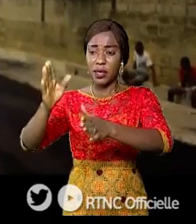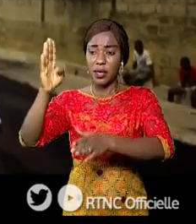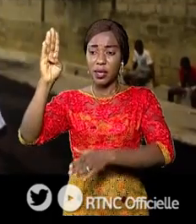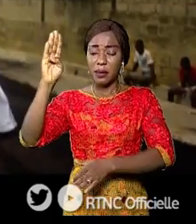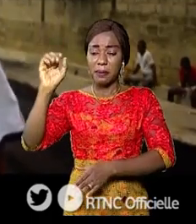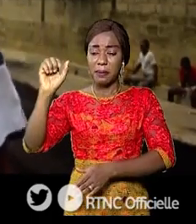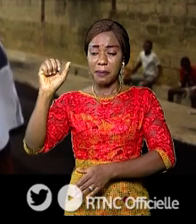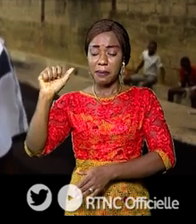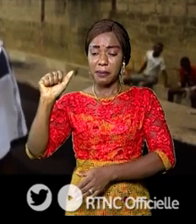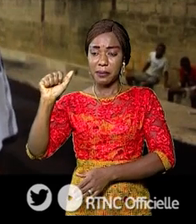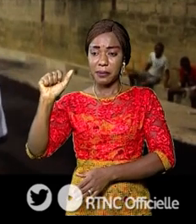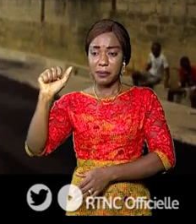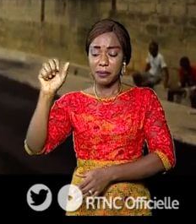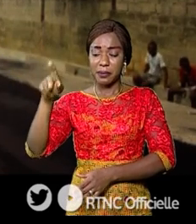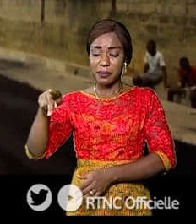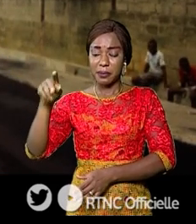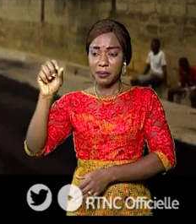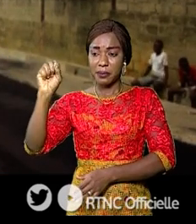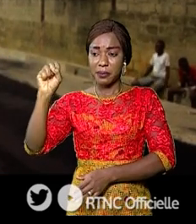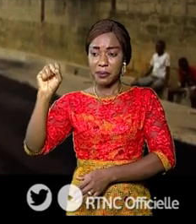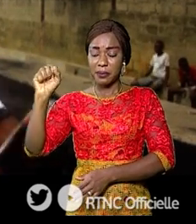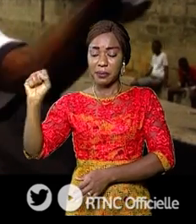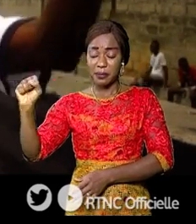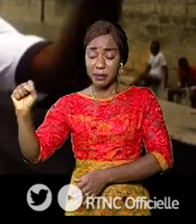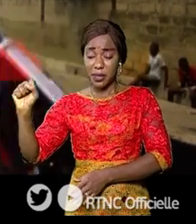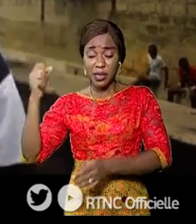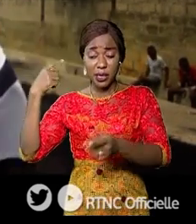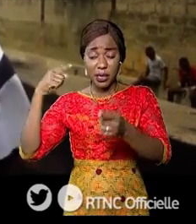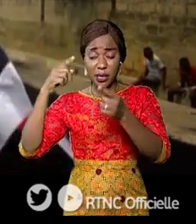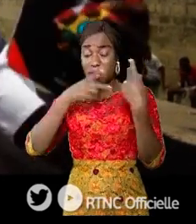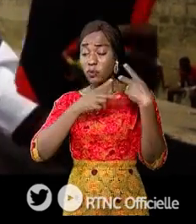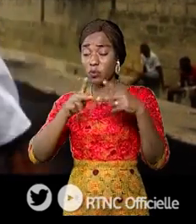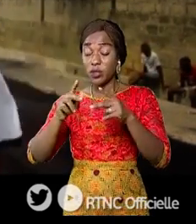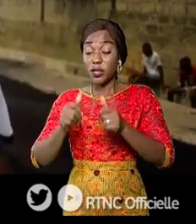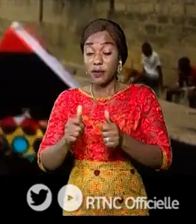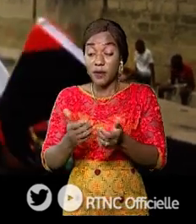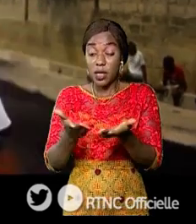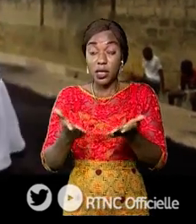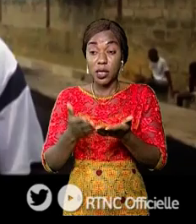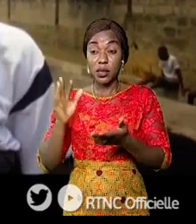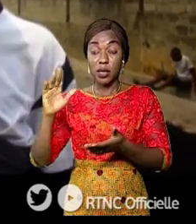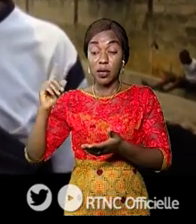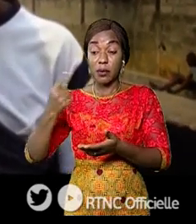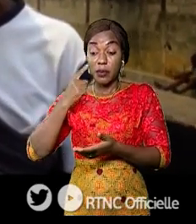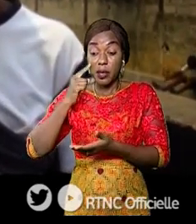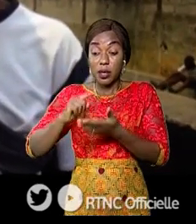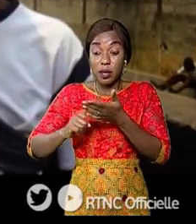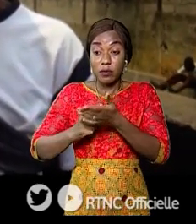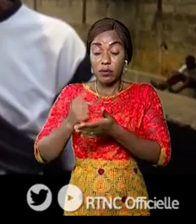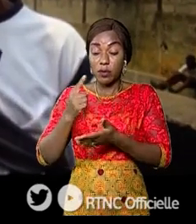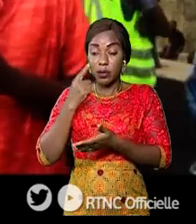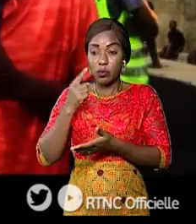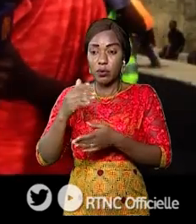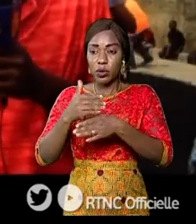suis surpris de voir cette route en réhabilitation. Depuis que je vis dans ces coins de la capitale, c'est la première fois que je vois ce qui